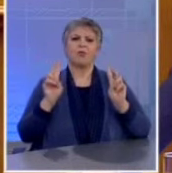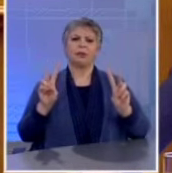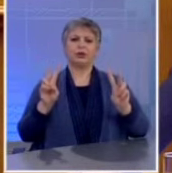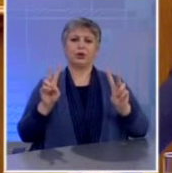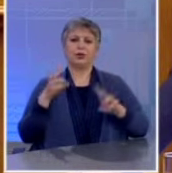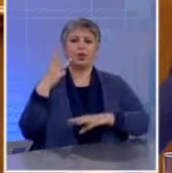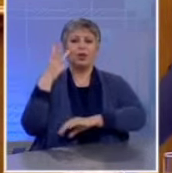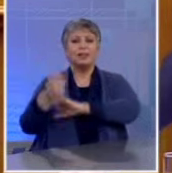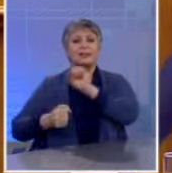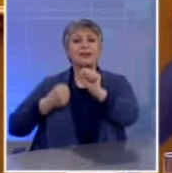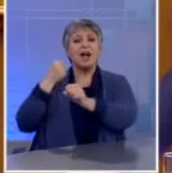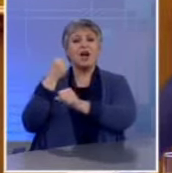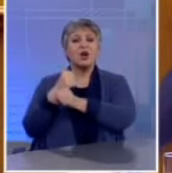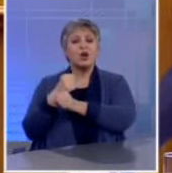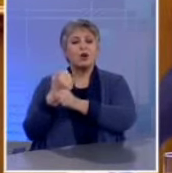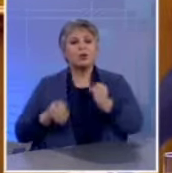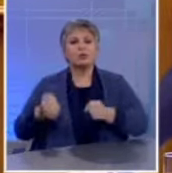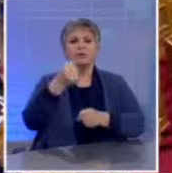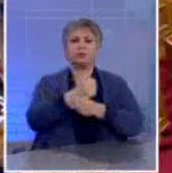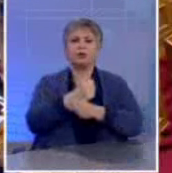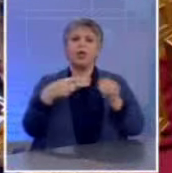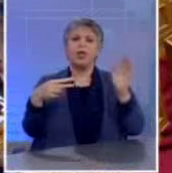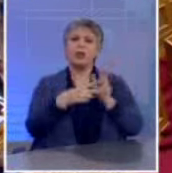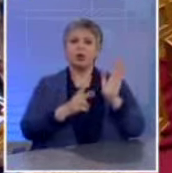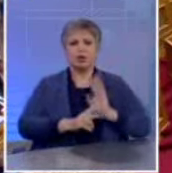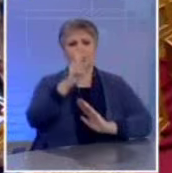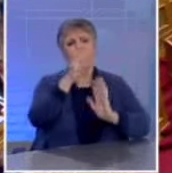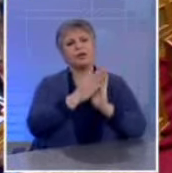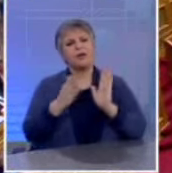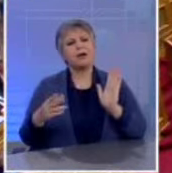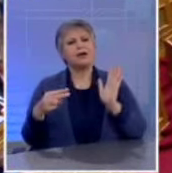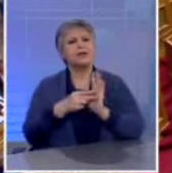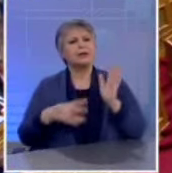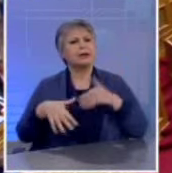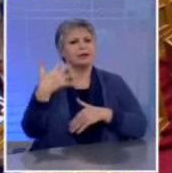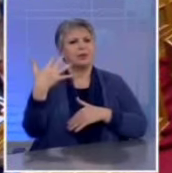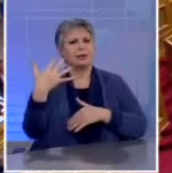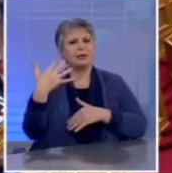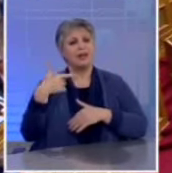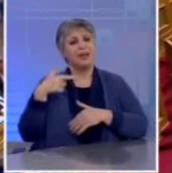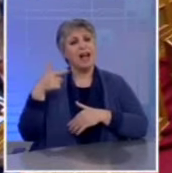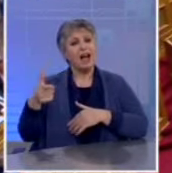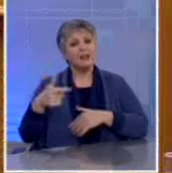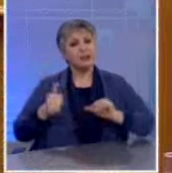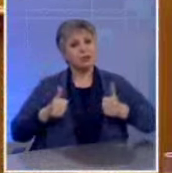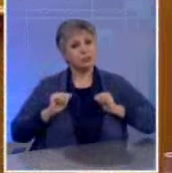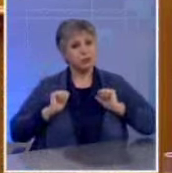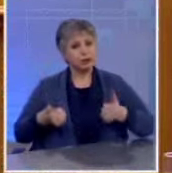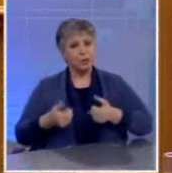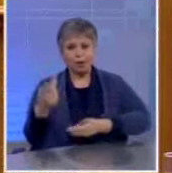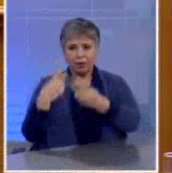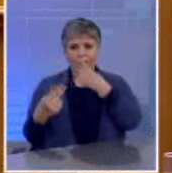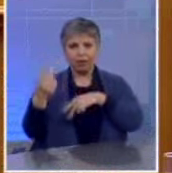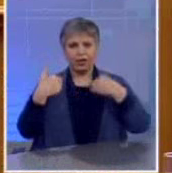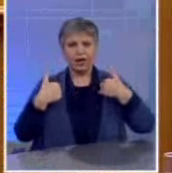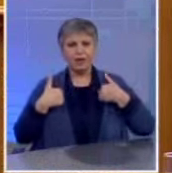τριετίας 2012-2015, που σήμερα έχει και το θράσος να κατηγορεί εμάς για παρεμβάσεις στη